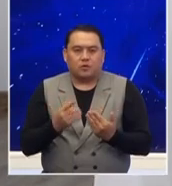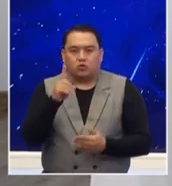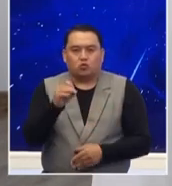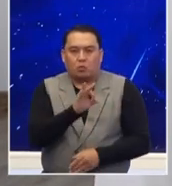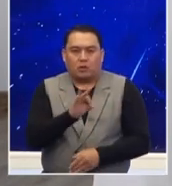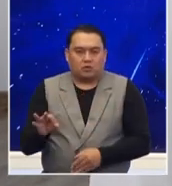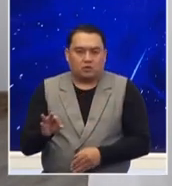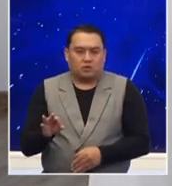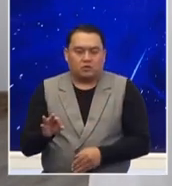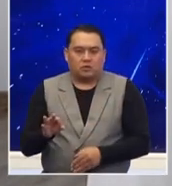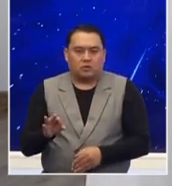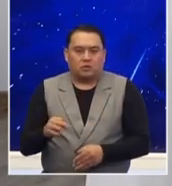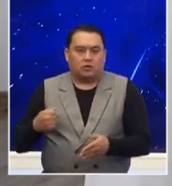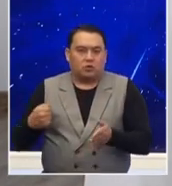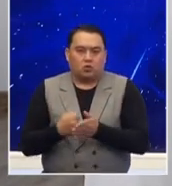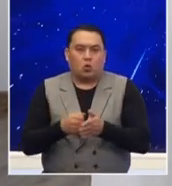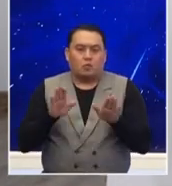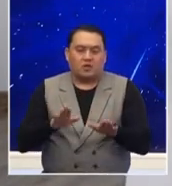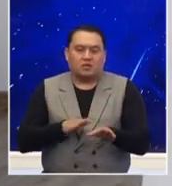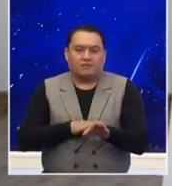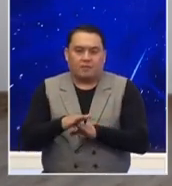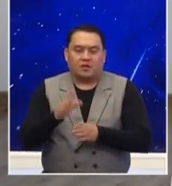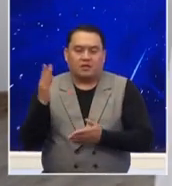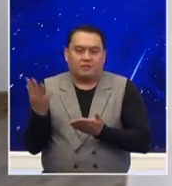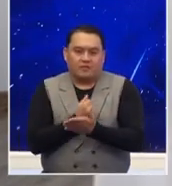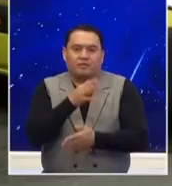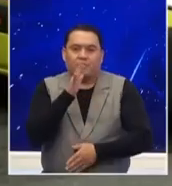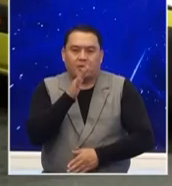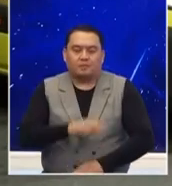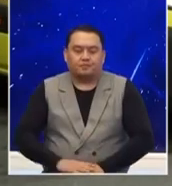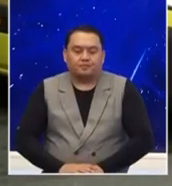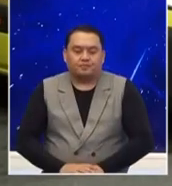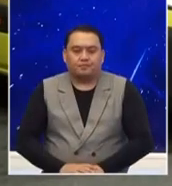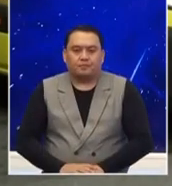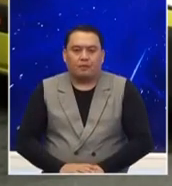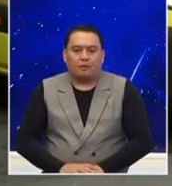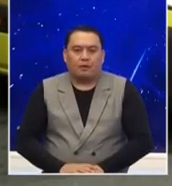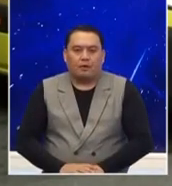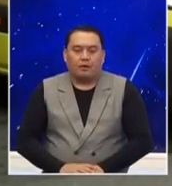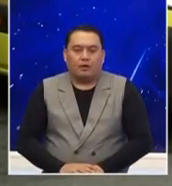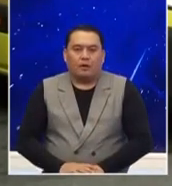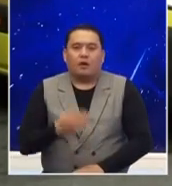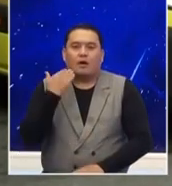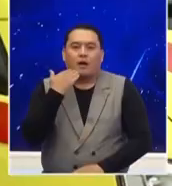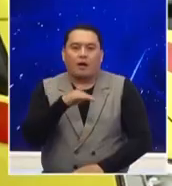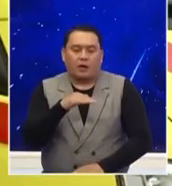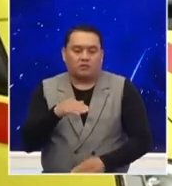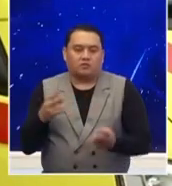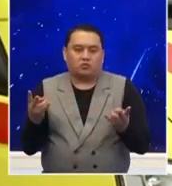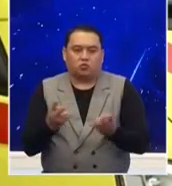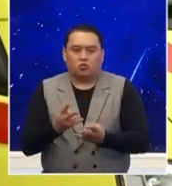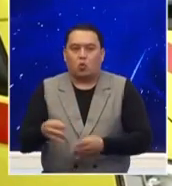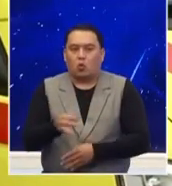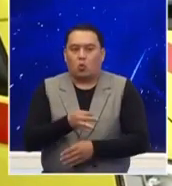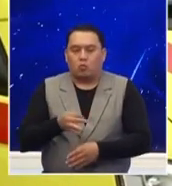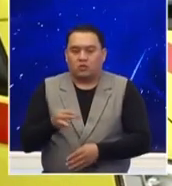100% будем выезжать по времени, успевать будем. Как говорится, главное не количество, а качество. С этим руководство области